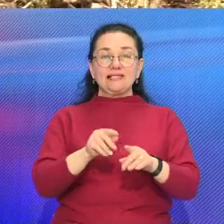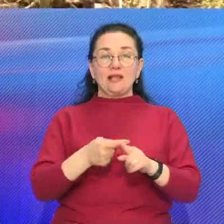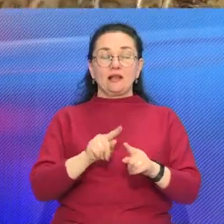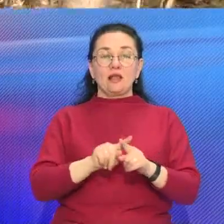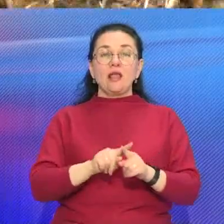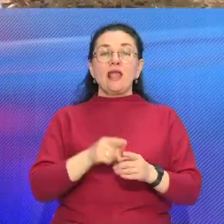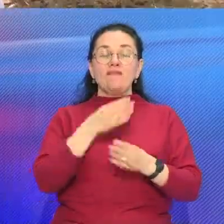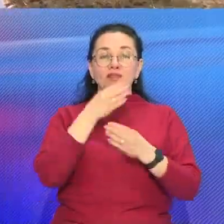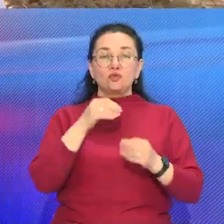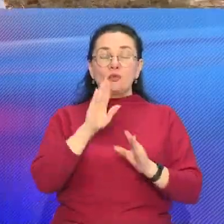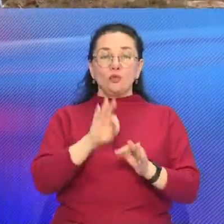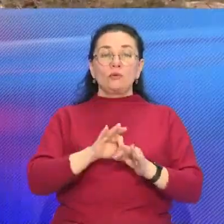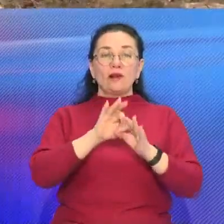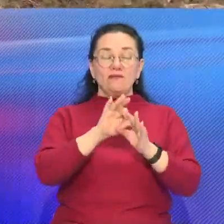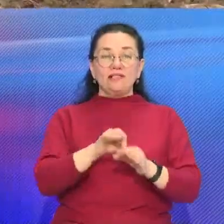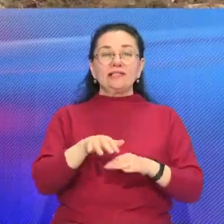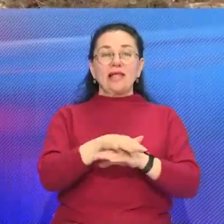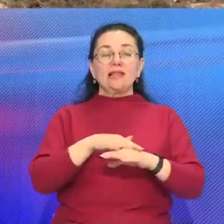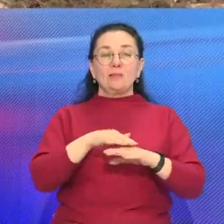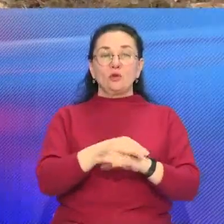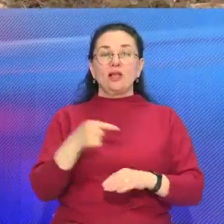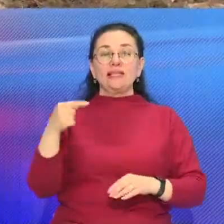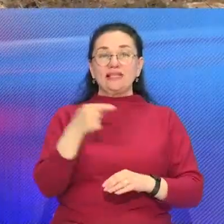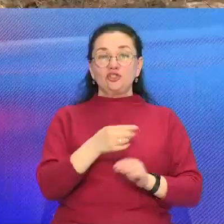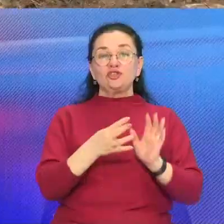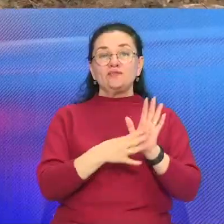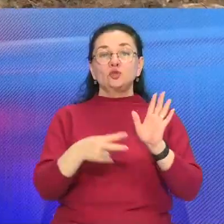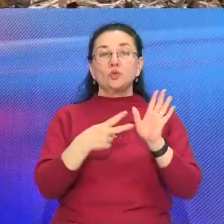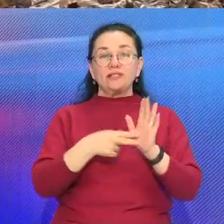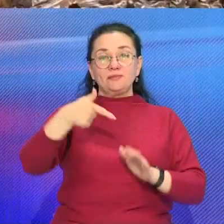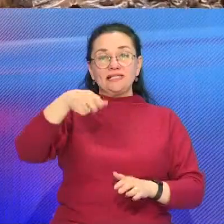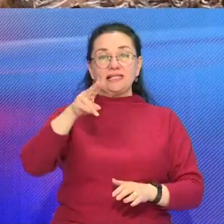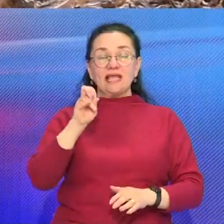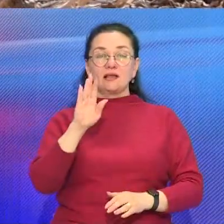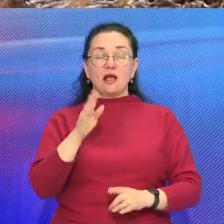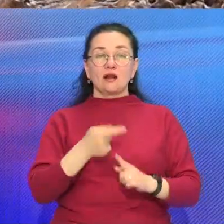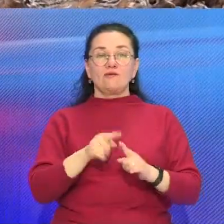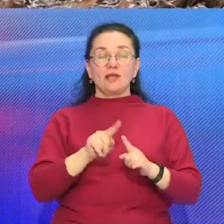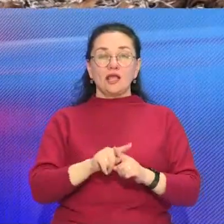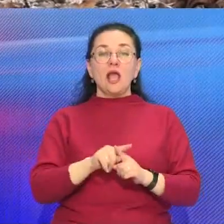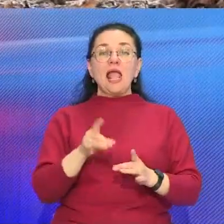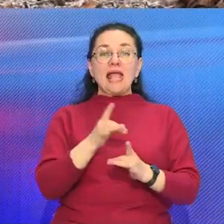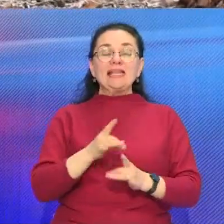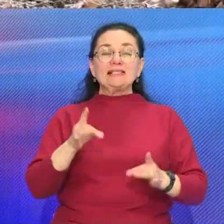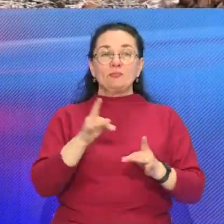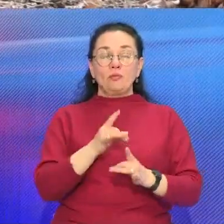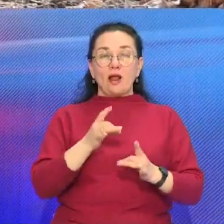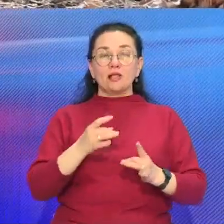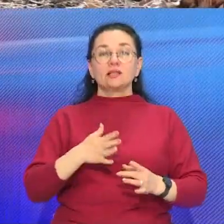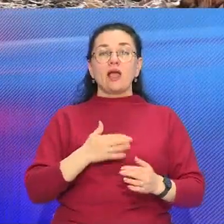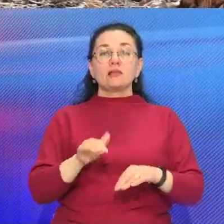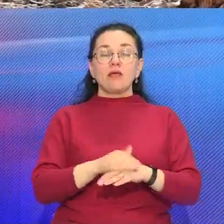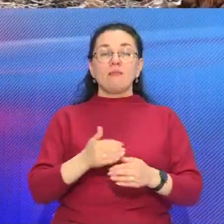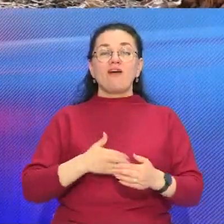Весною потребно провести такую работу на площади у 1970 гектаров. И додадим, республиканская доброхотная акция «Обновим лесы